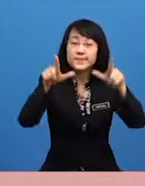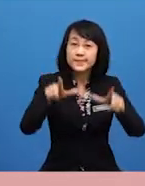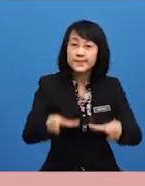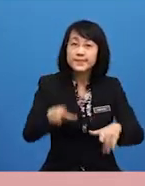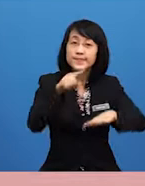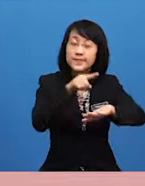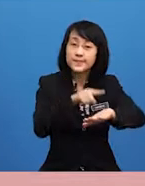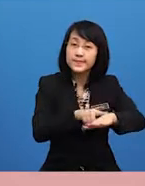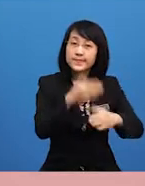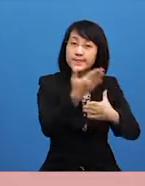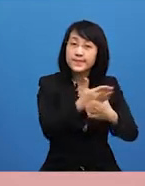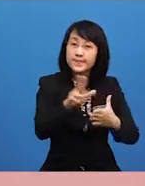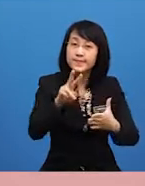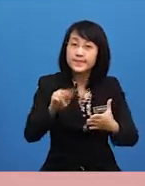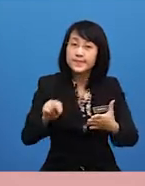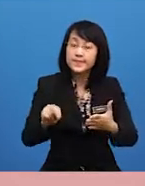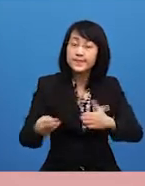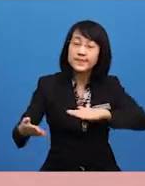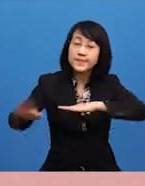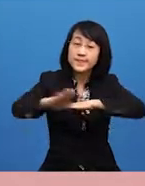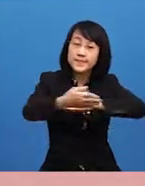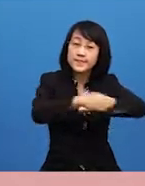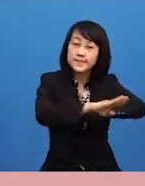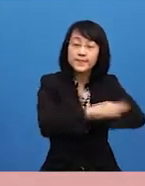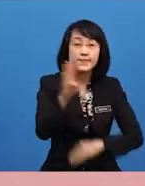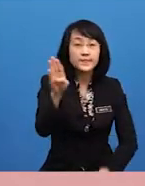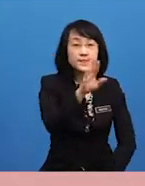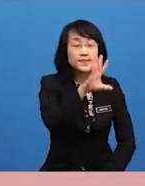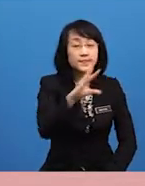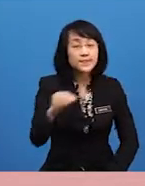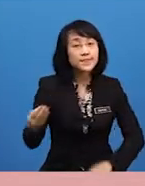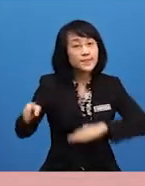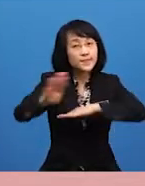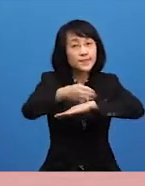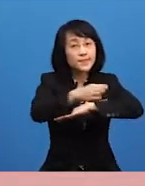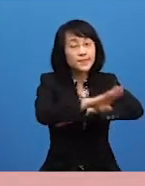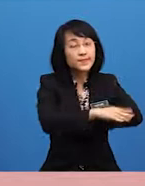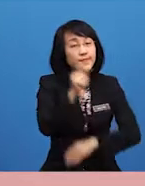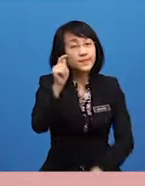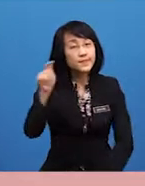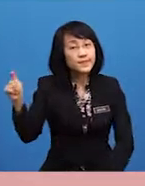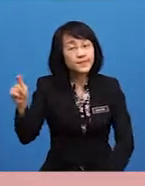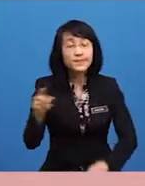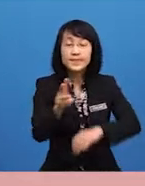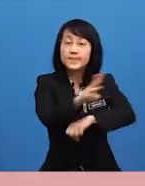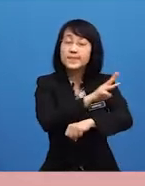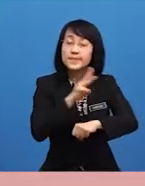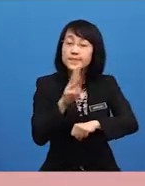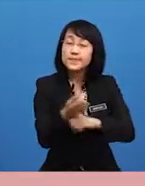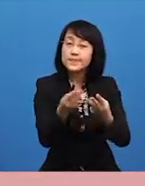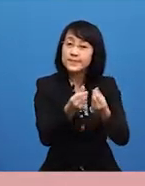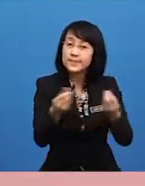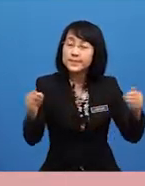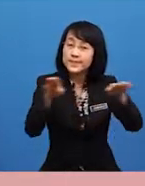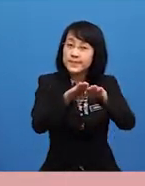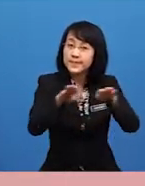di bahagian pantai barat dan pantai timur. Antara kawasan tanah